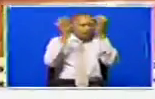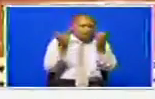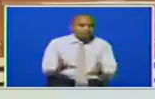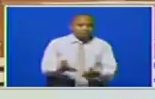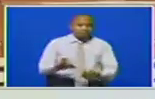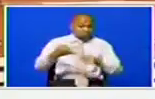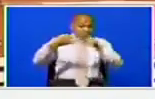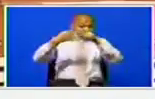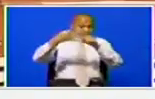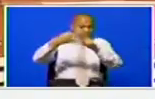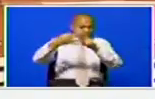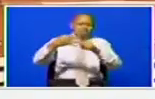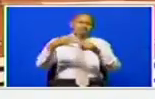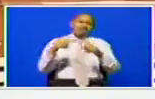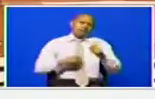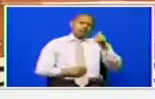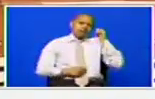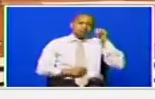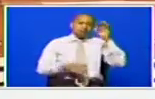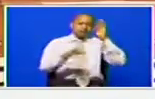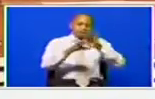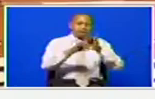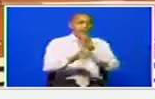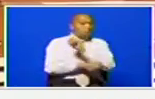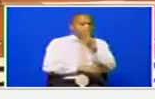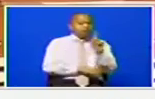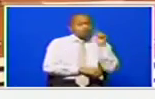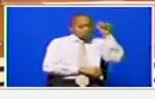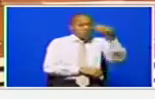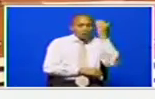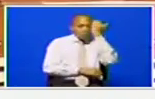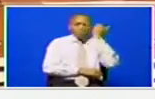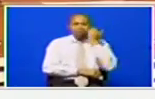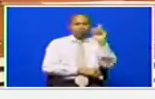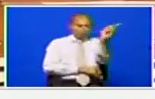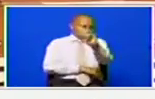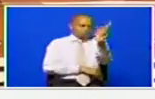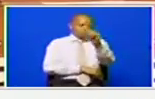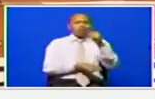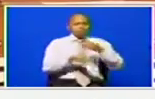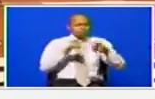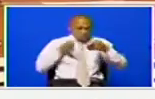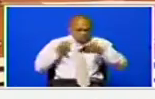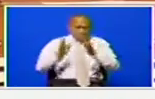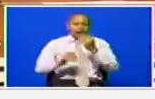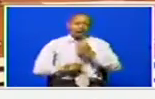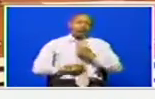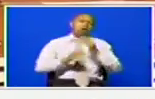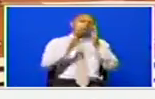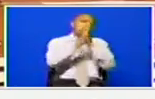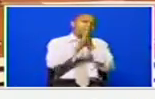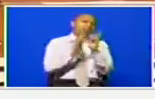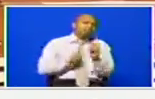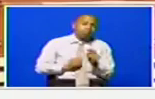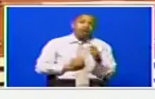hii ya kwamba nimekataa matokeo, sija kwenda kotini lakini nitatumia mbinu zangu, ndo hatari ambayo hatuiombi kwamba itokezee. Na ndo kwa maana